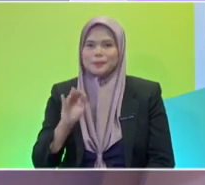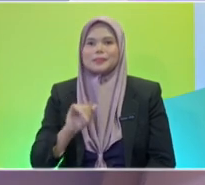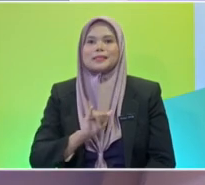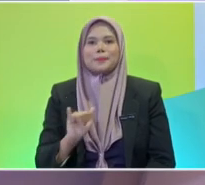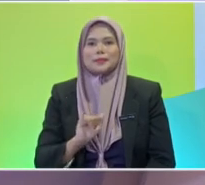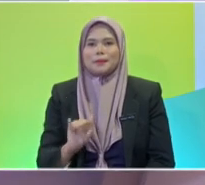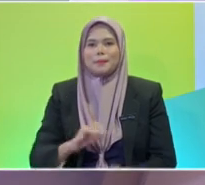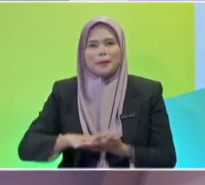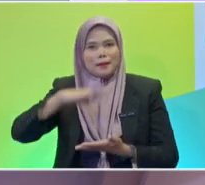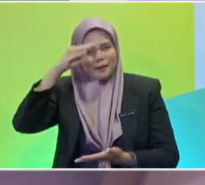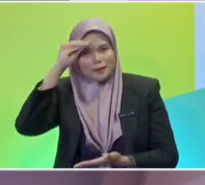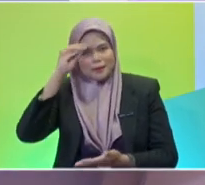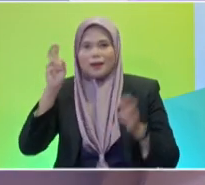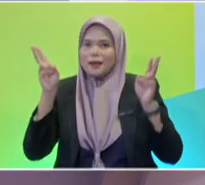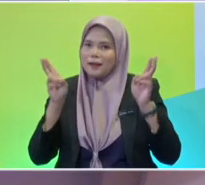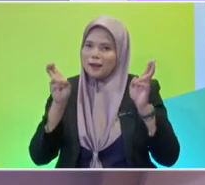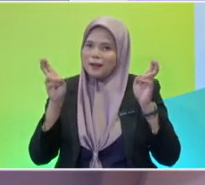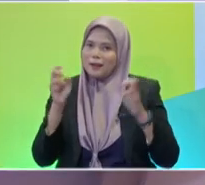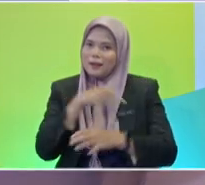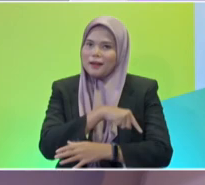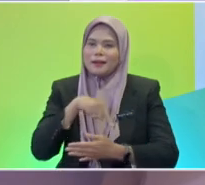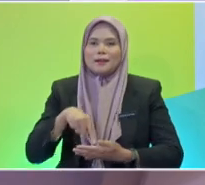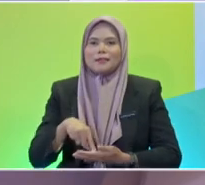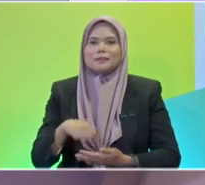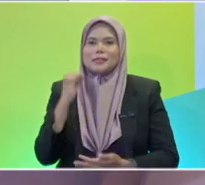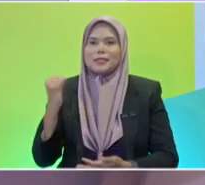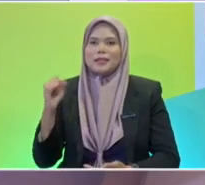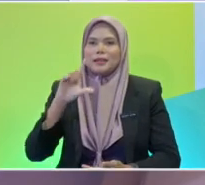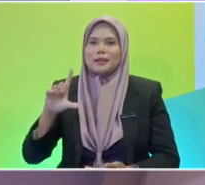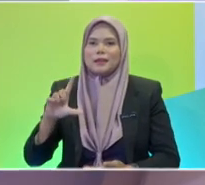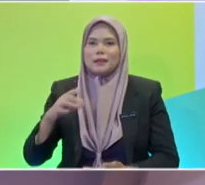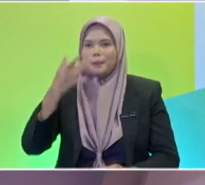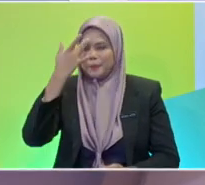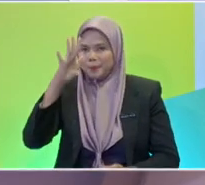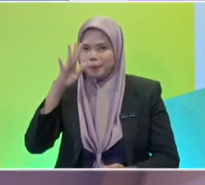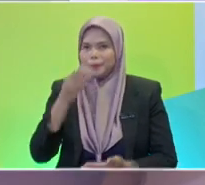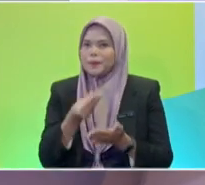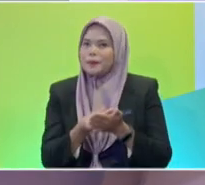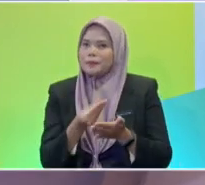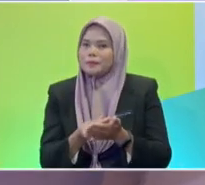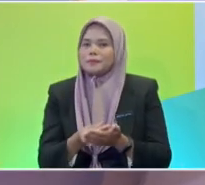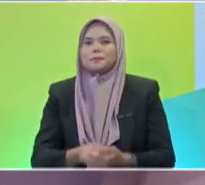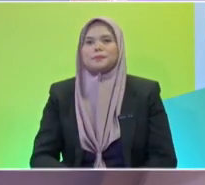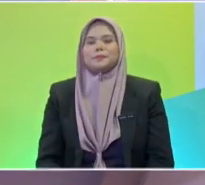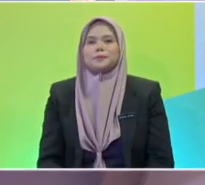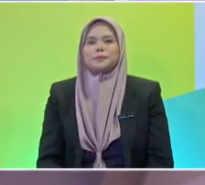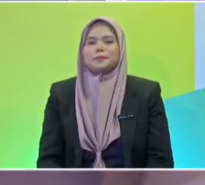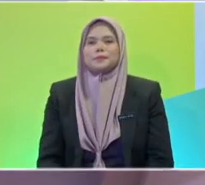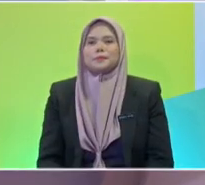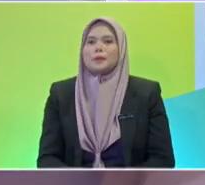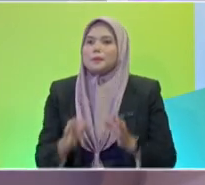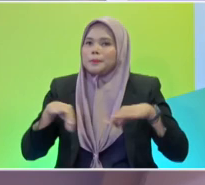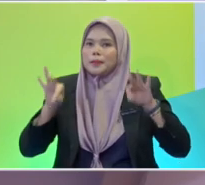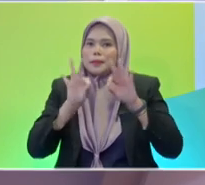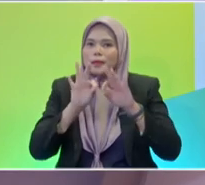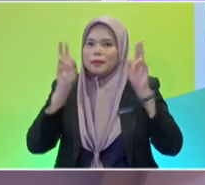belajar ya tajuk kita hari ini ialah pintar keuangan pintar keuangannya sangat penting tajuk